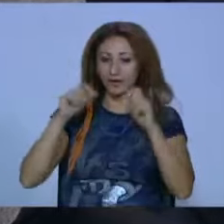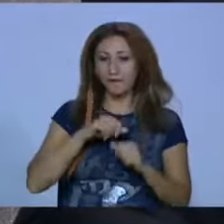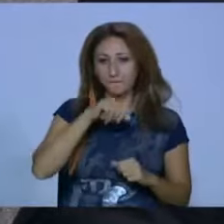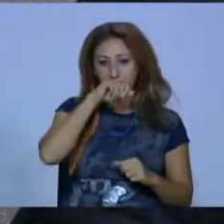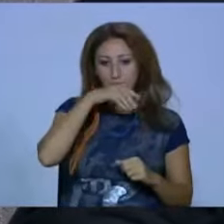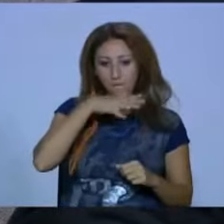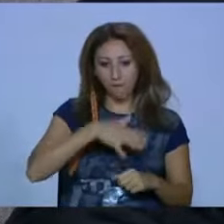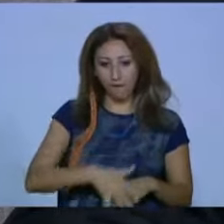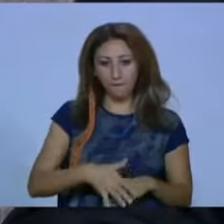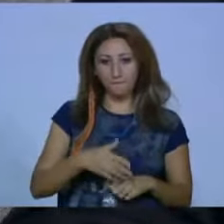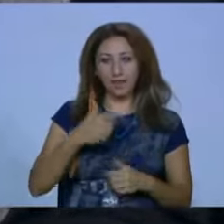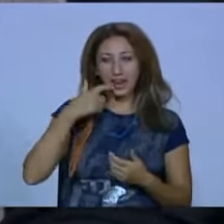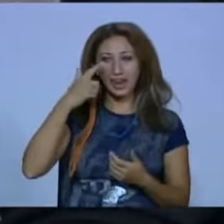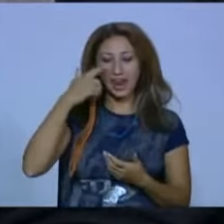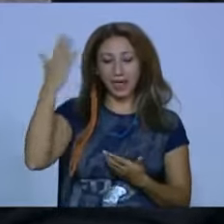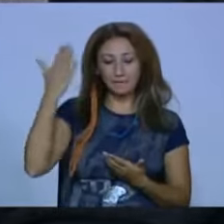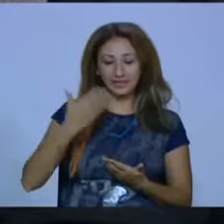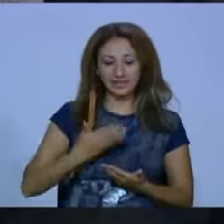موتنا النبي